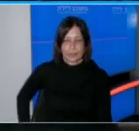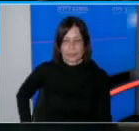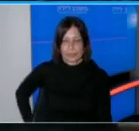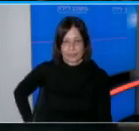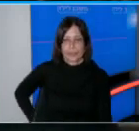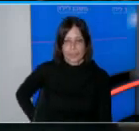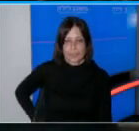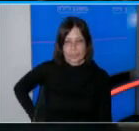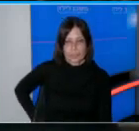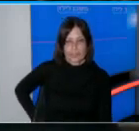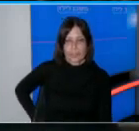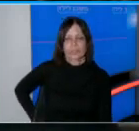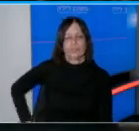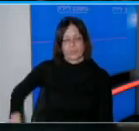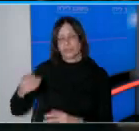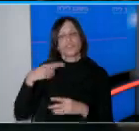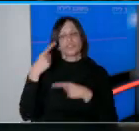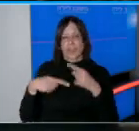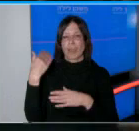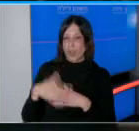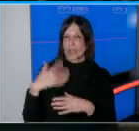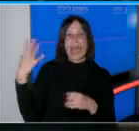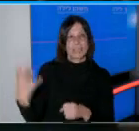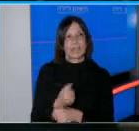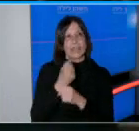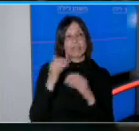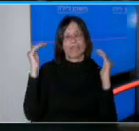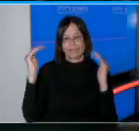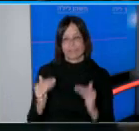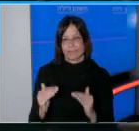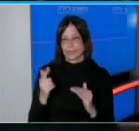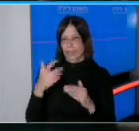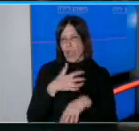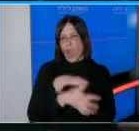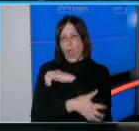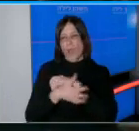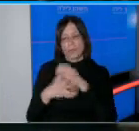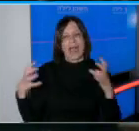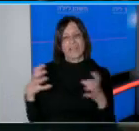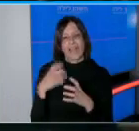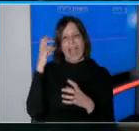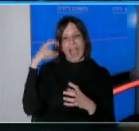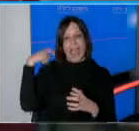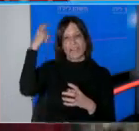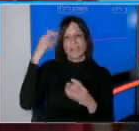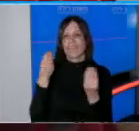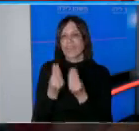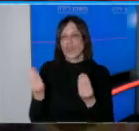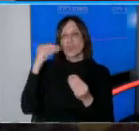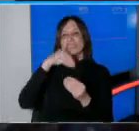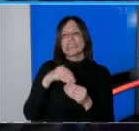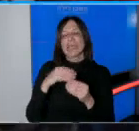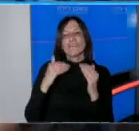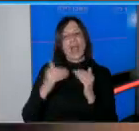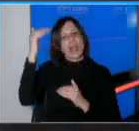שבשנים האחרונות הייתה הצלחה בצמצום שיעור העוני בחברה הערבית, ודבר נוסף,